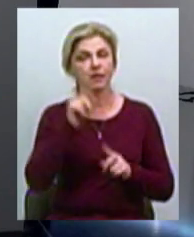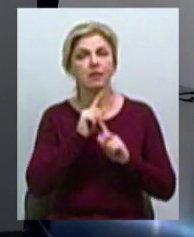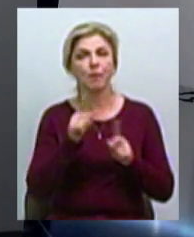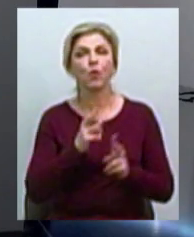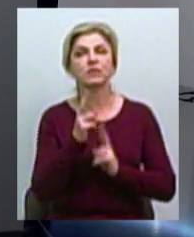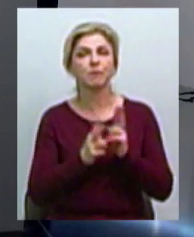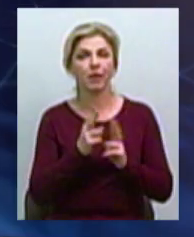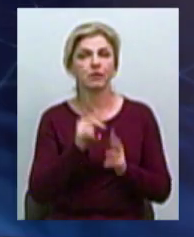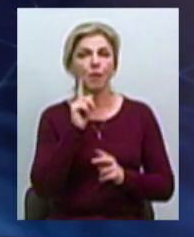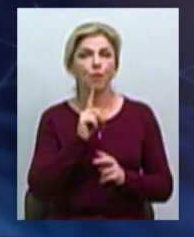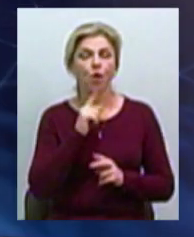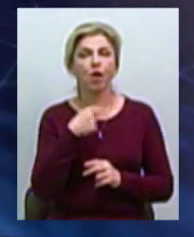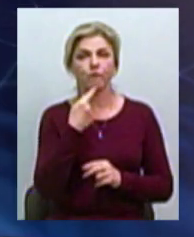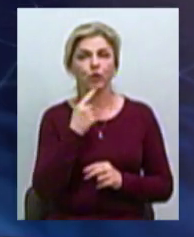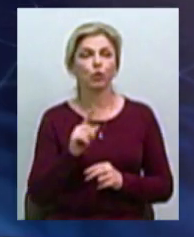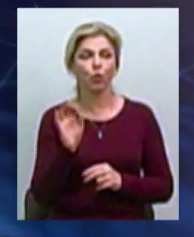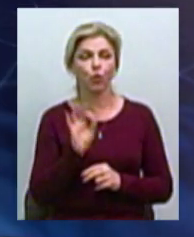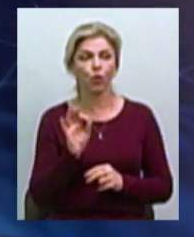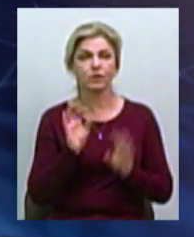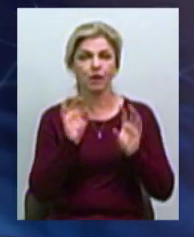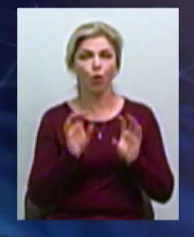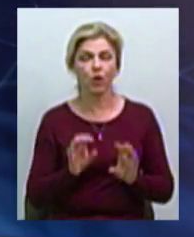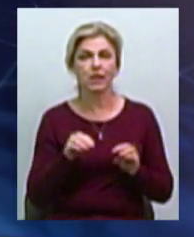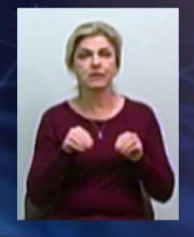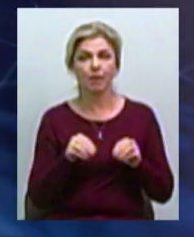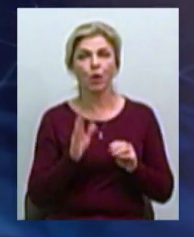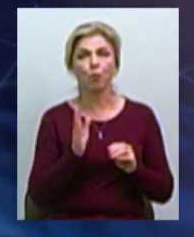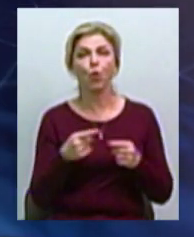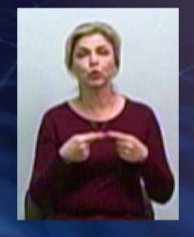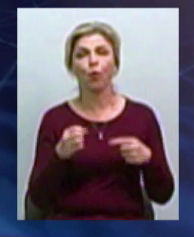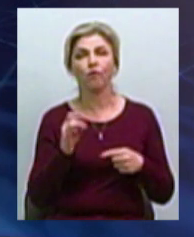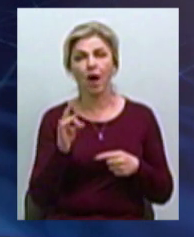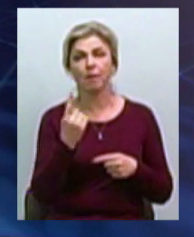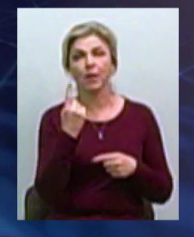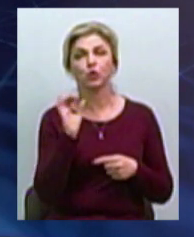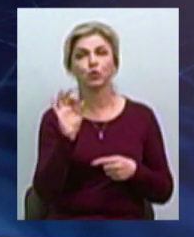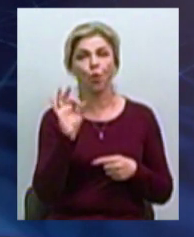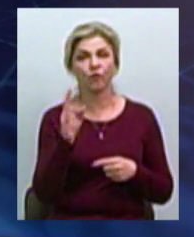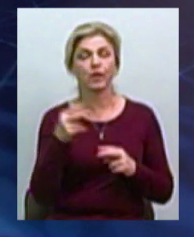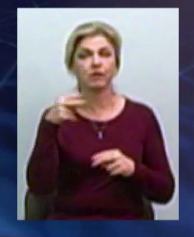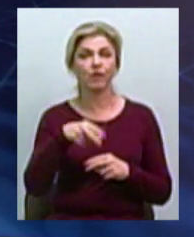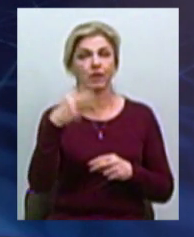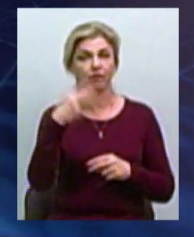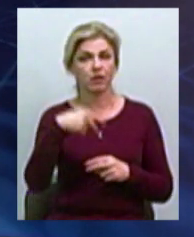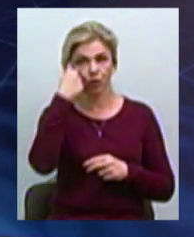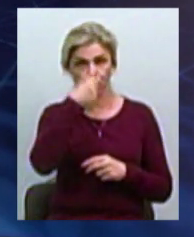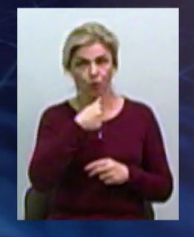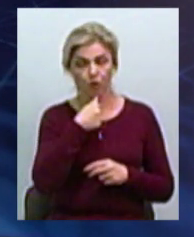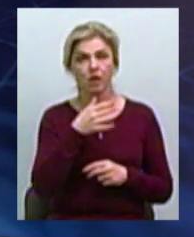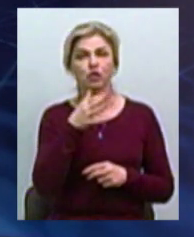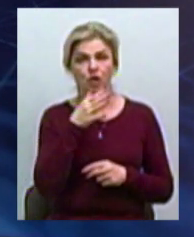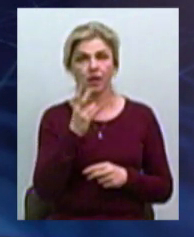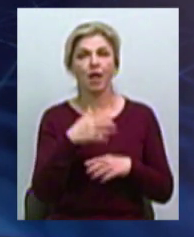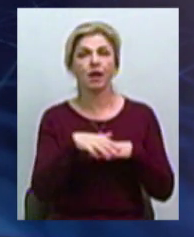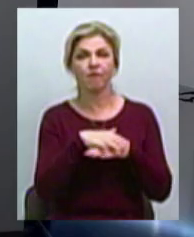що йдеться в законопроєкті про те, що земля стане товаром із 1 жовтня 2020 року, тобто час на